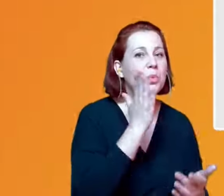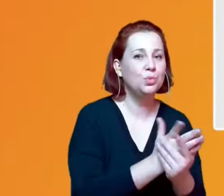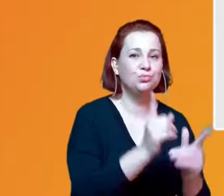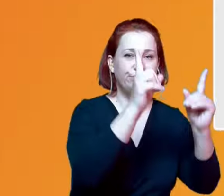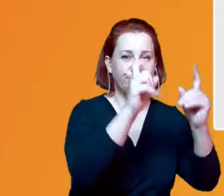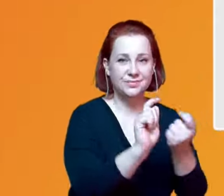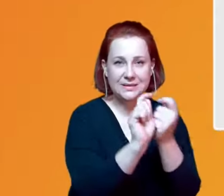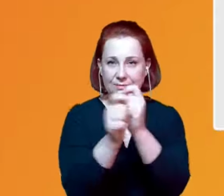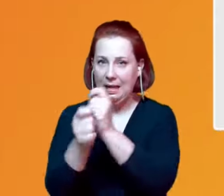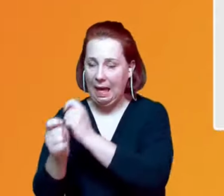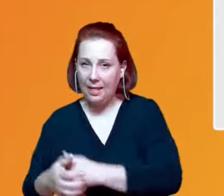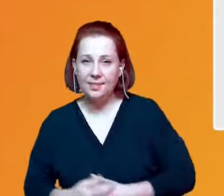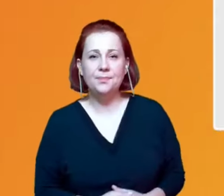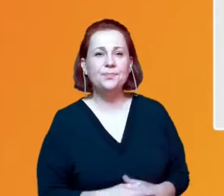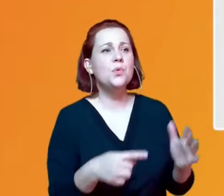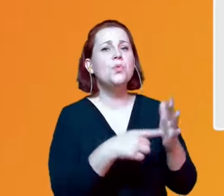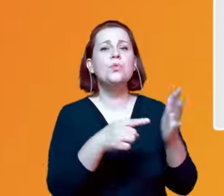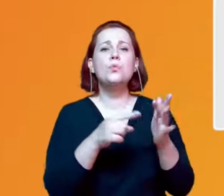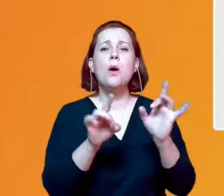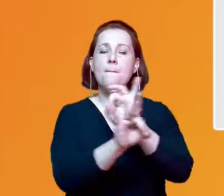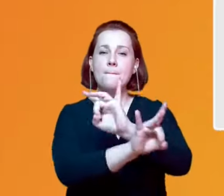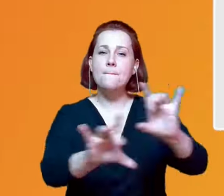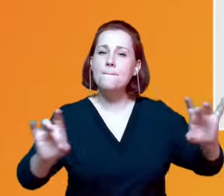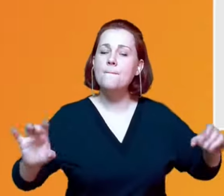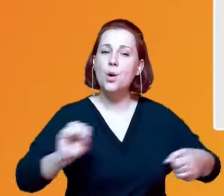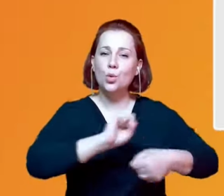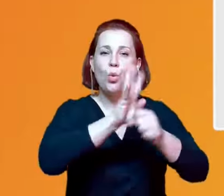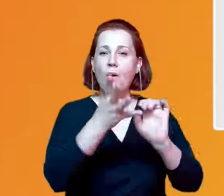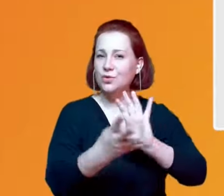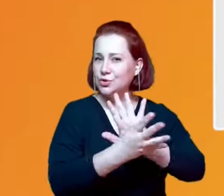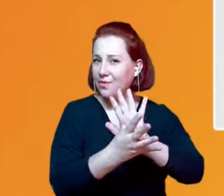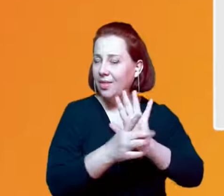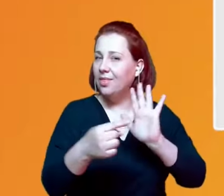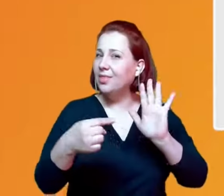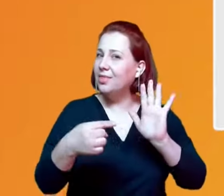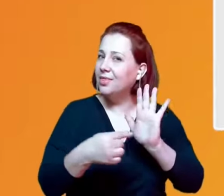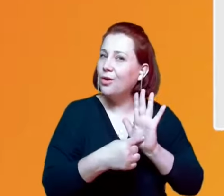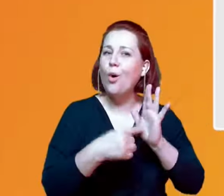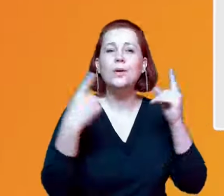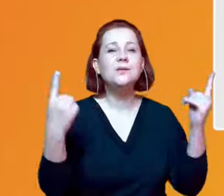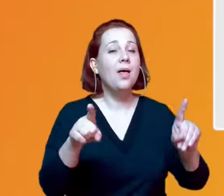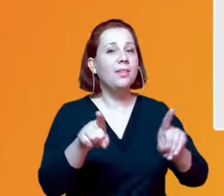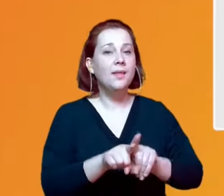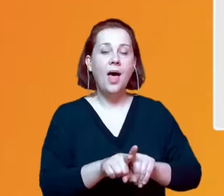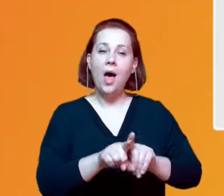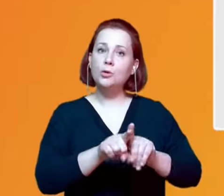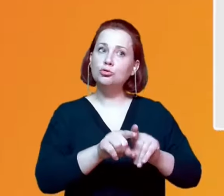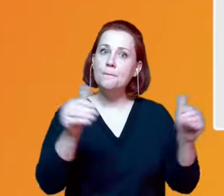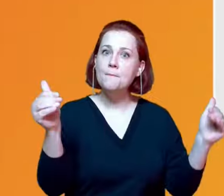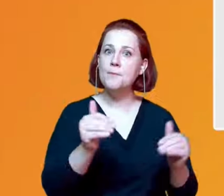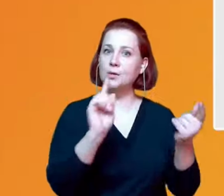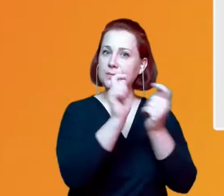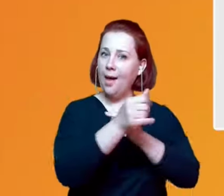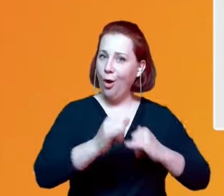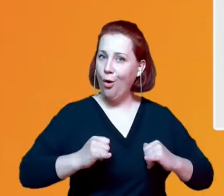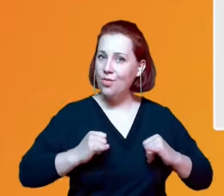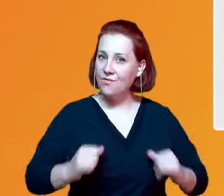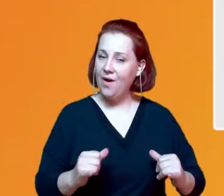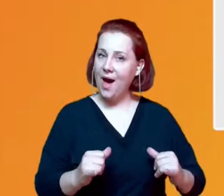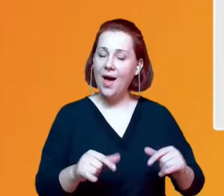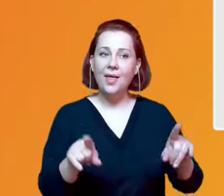pandemię COVID-19 jako taki moment na odważną zmianę, ale